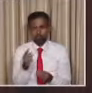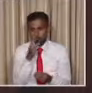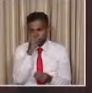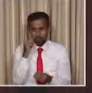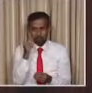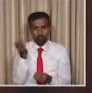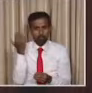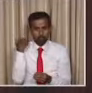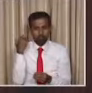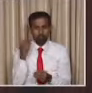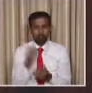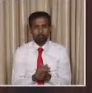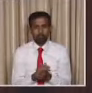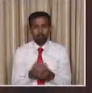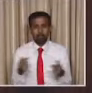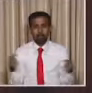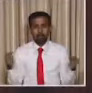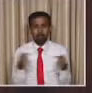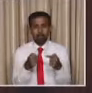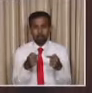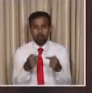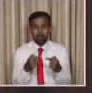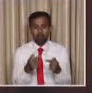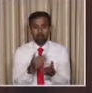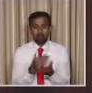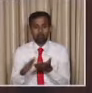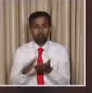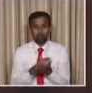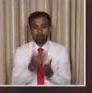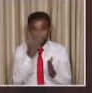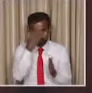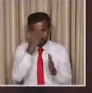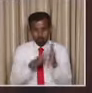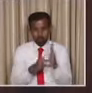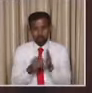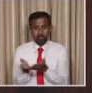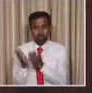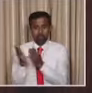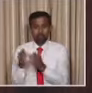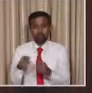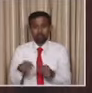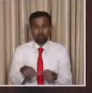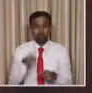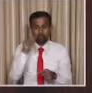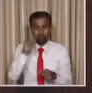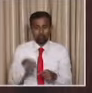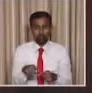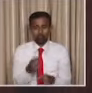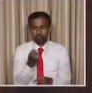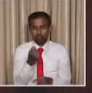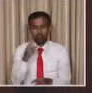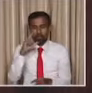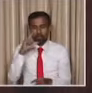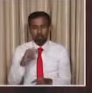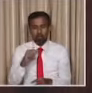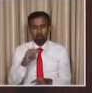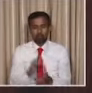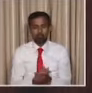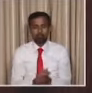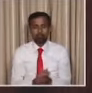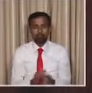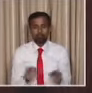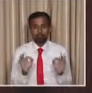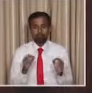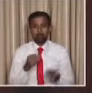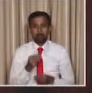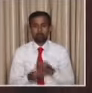උඩදී නැව් සේවාවක් ආරම්භ කරා යාපනයේ ජනතාවට ඉන්දියාවට යන්න බොහොම සුළු ගානකට. ඒ අය හොඳට ඒ